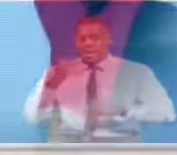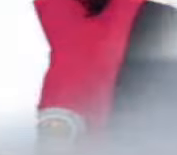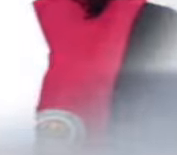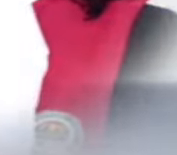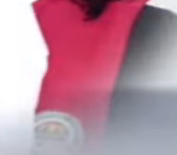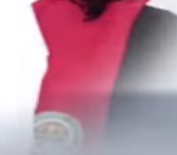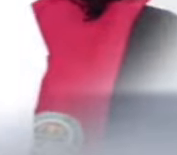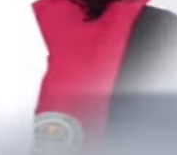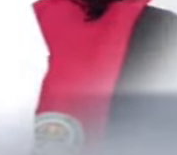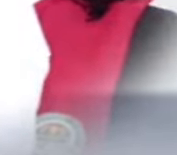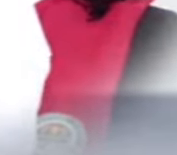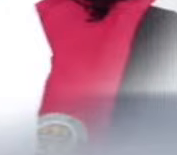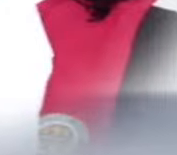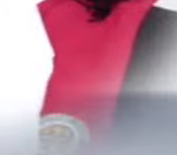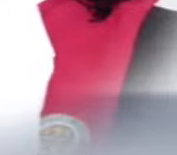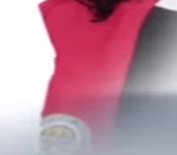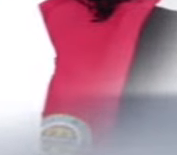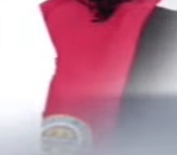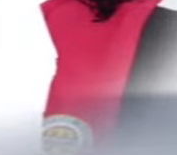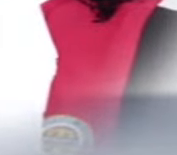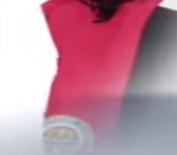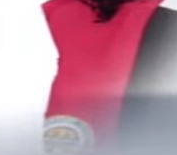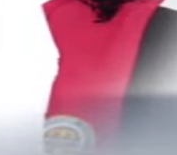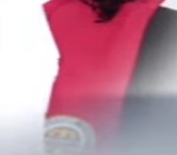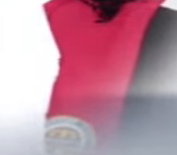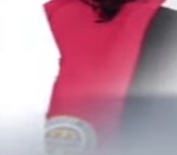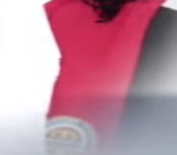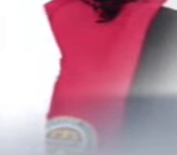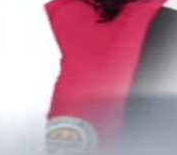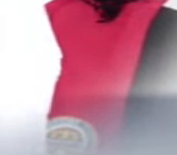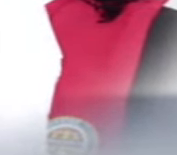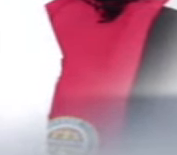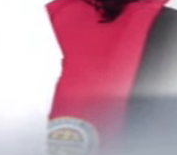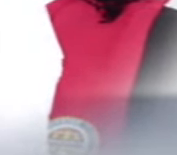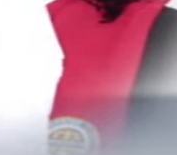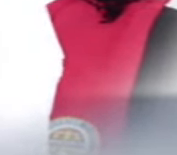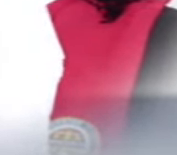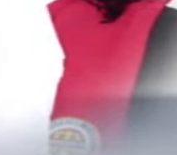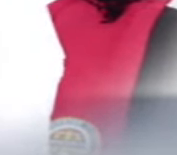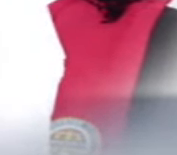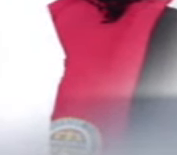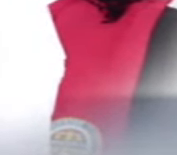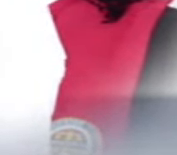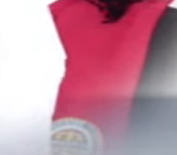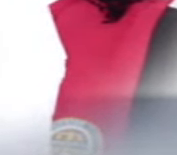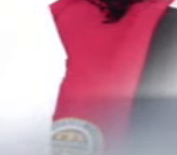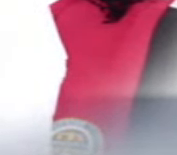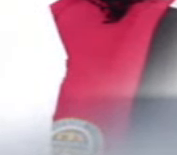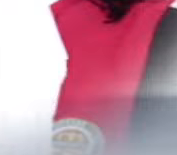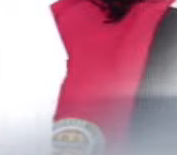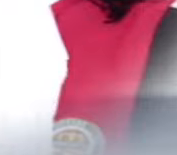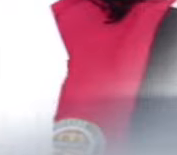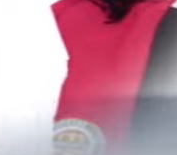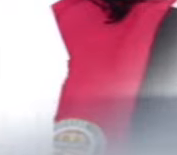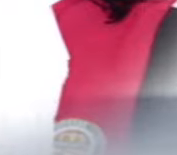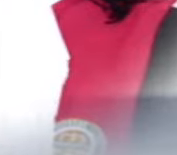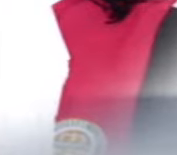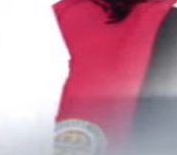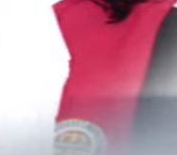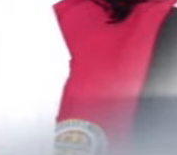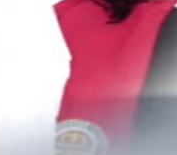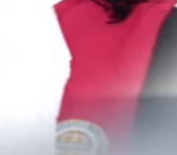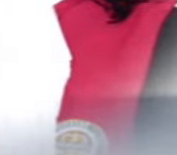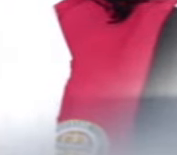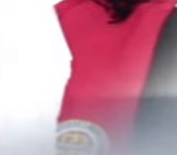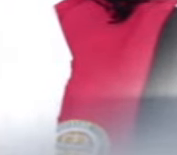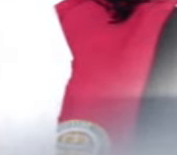afisi ya rais chini ya uongozi wa Rais William Ruto kwa pamoja zikitoa mikakati hiyo kwa ndani ya mwezi mmoja na kukabidhi mapendekezo